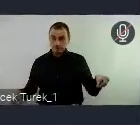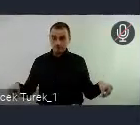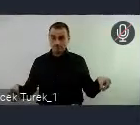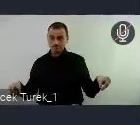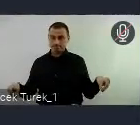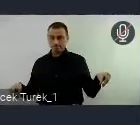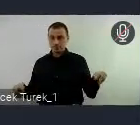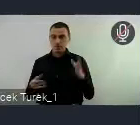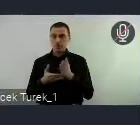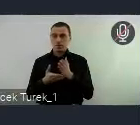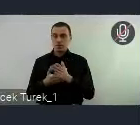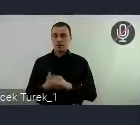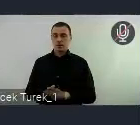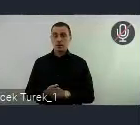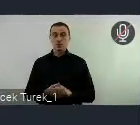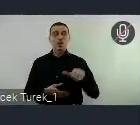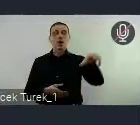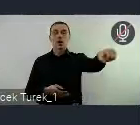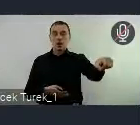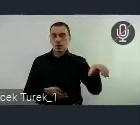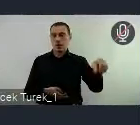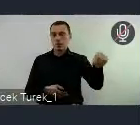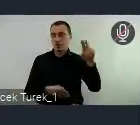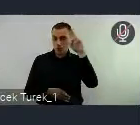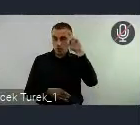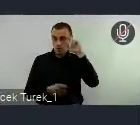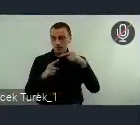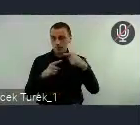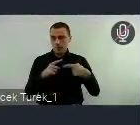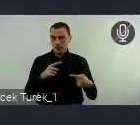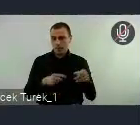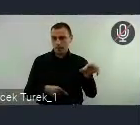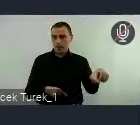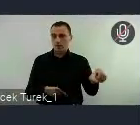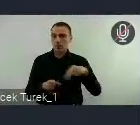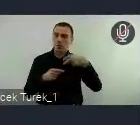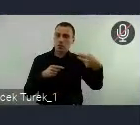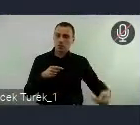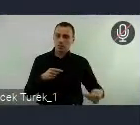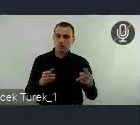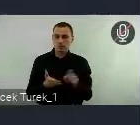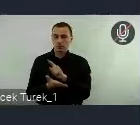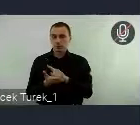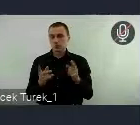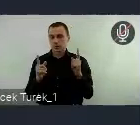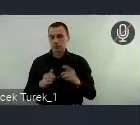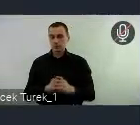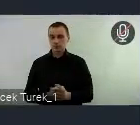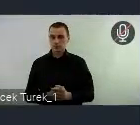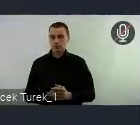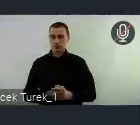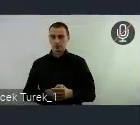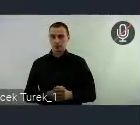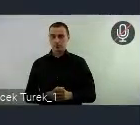kiedy trzeba się wychylać po papier toaletowy to się człowiek prosi o to żeby wpaść po prostu takiej Called a systemu alarmowego nie widzę